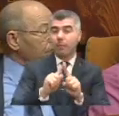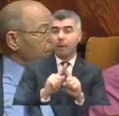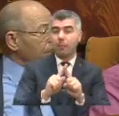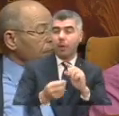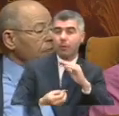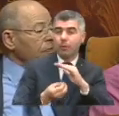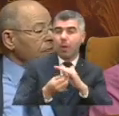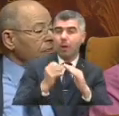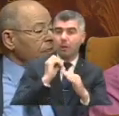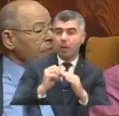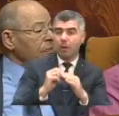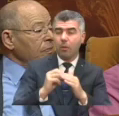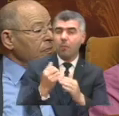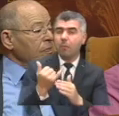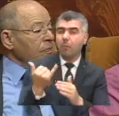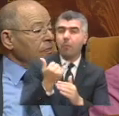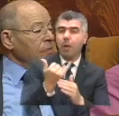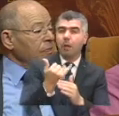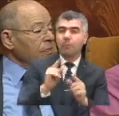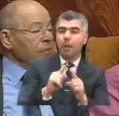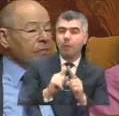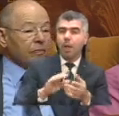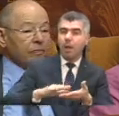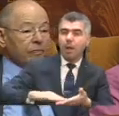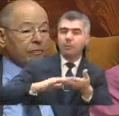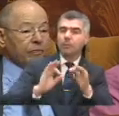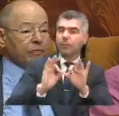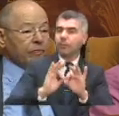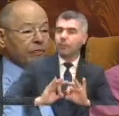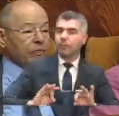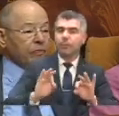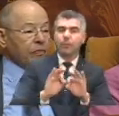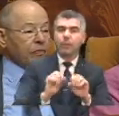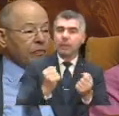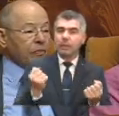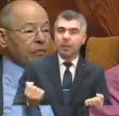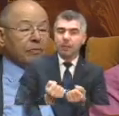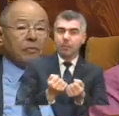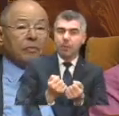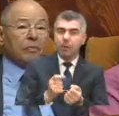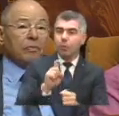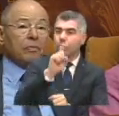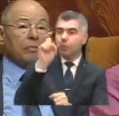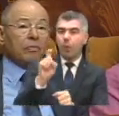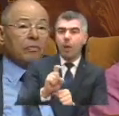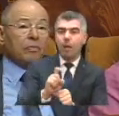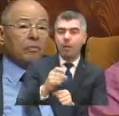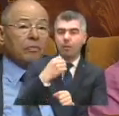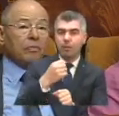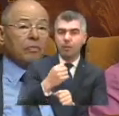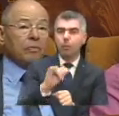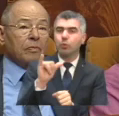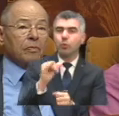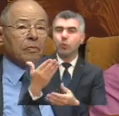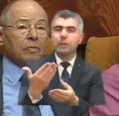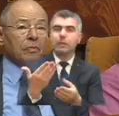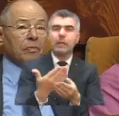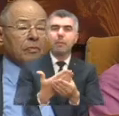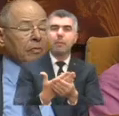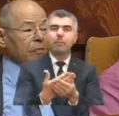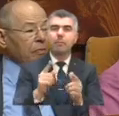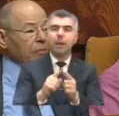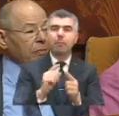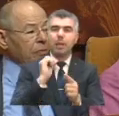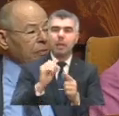عقبة حقيقية ورئيسية للتنمية، فإننا نسائلكم عن أسباب إخفاق استراتيجية